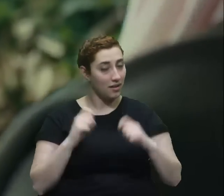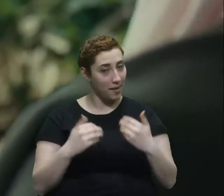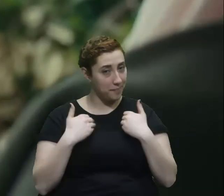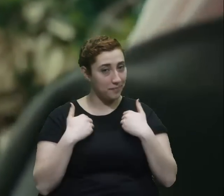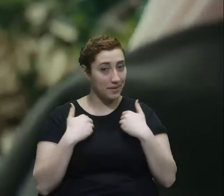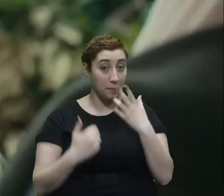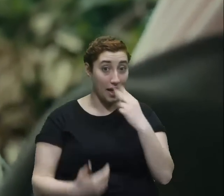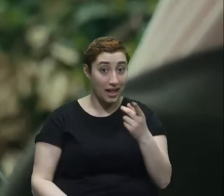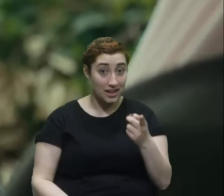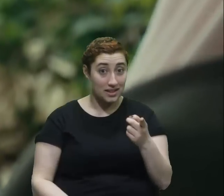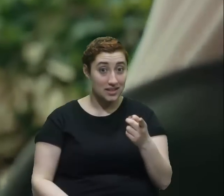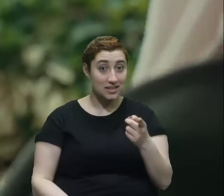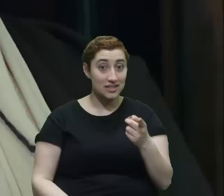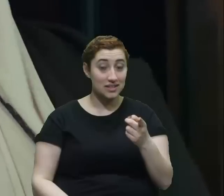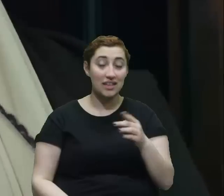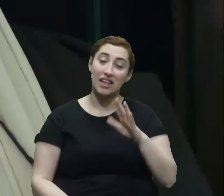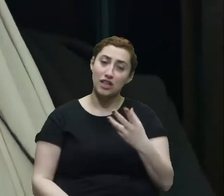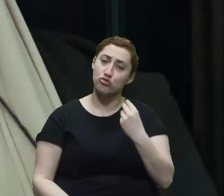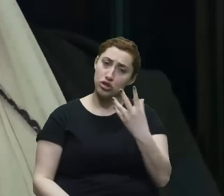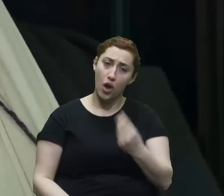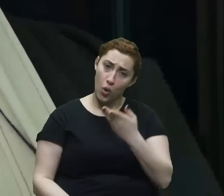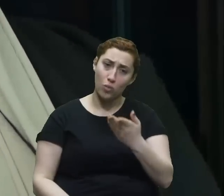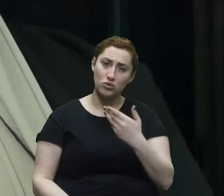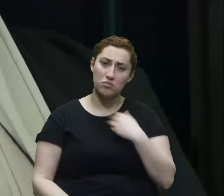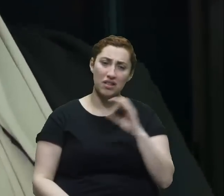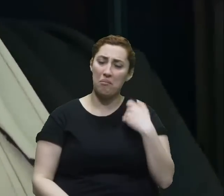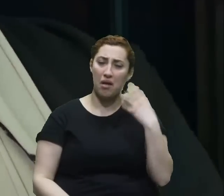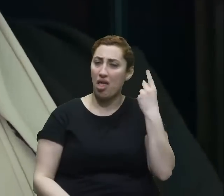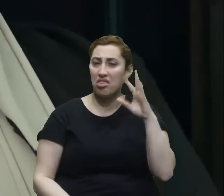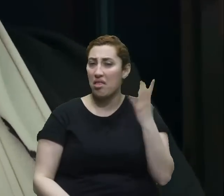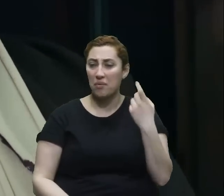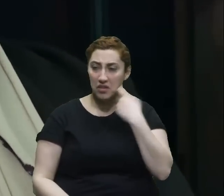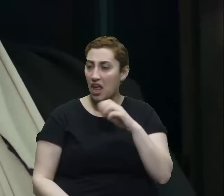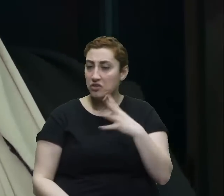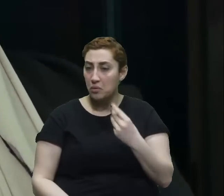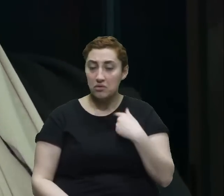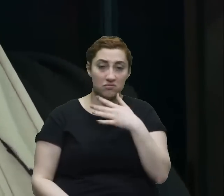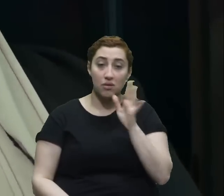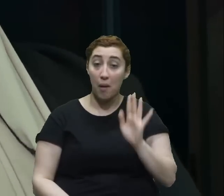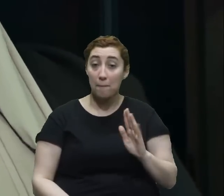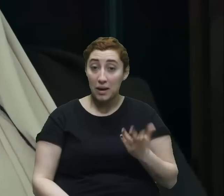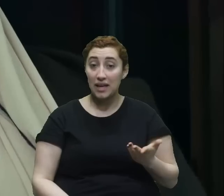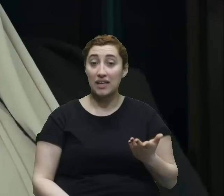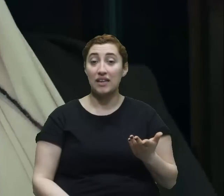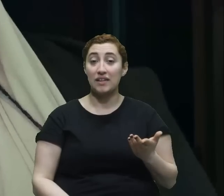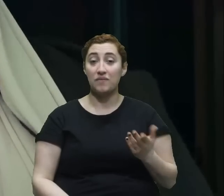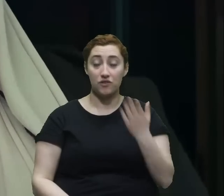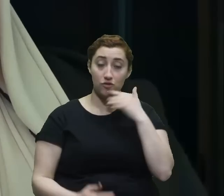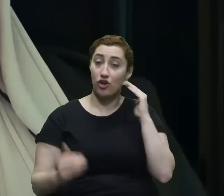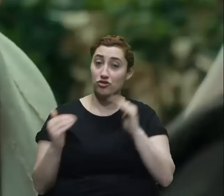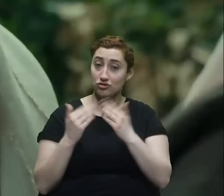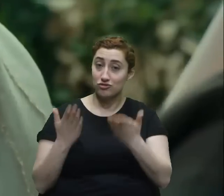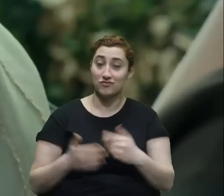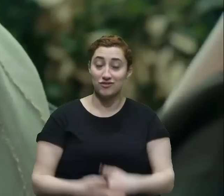oldum. Beğendiniz mi? Yani güzel olmuş. Ben pek anlamam öyle tıraş filan ama hani